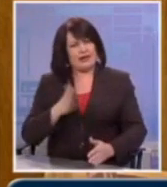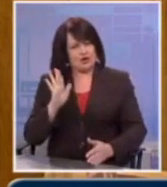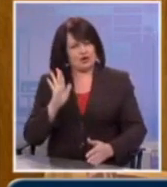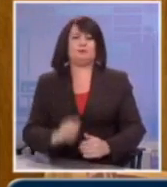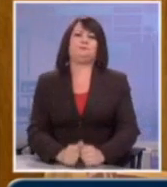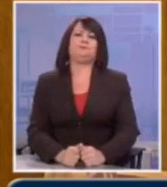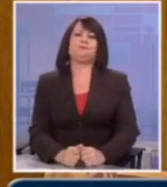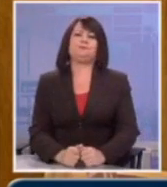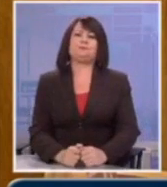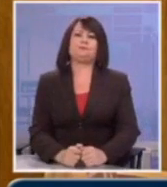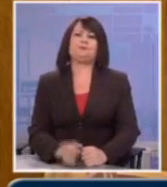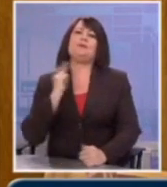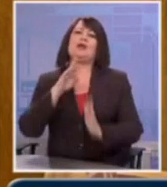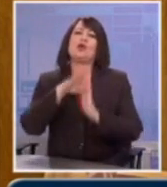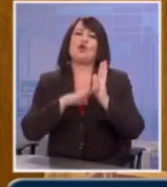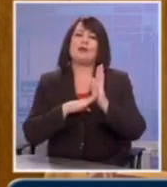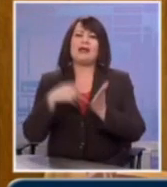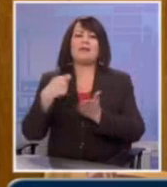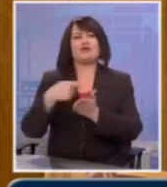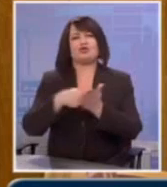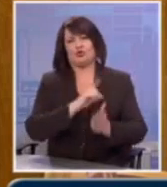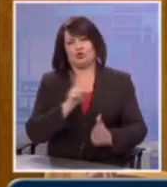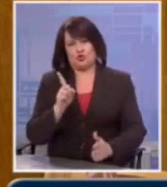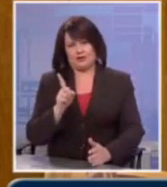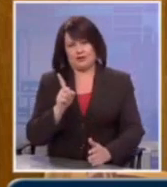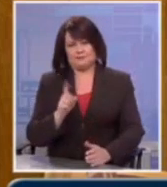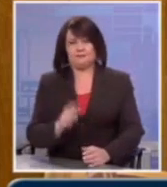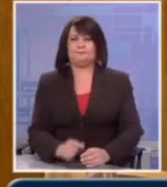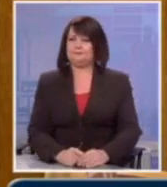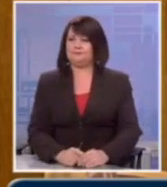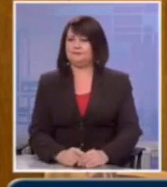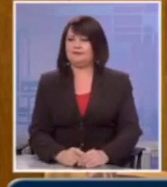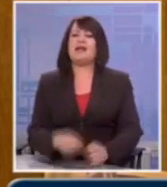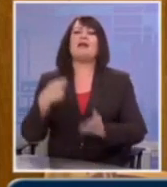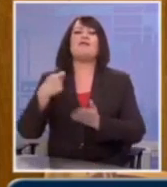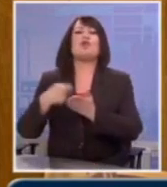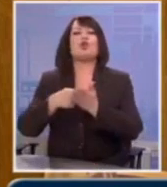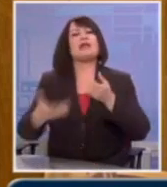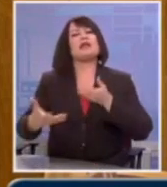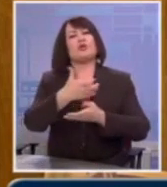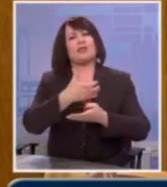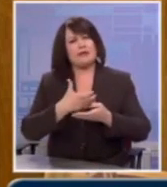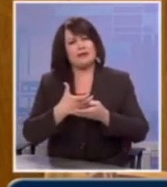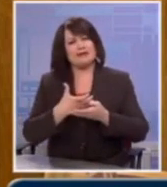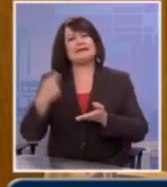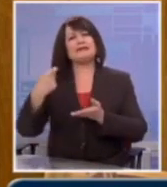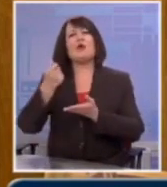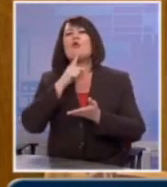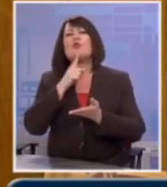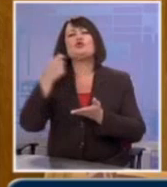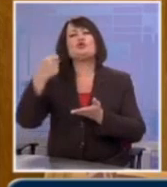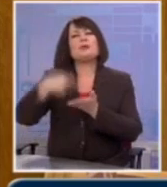πρόεδρε με τον κώδικα των μισθωτών συγγνώμη με τη φορολογία εισοδήματος των μισθωτών